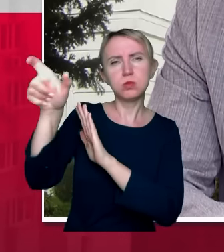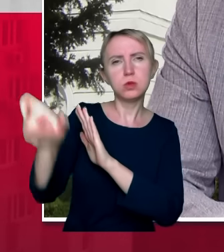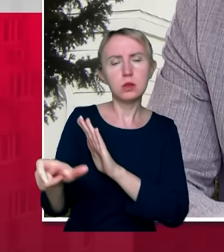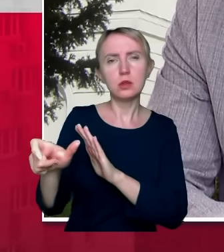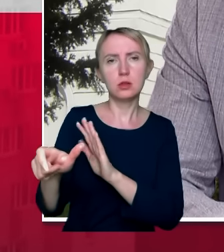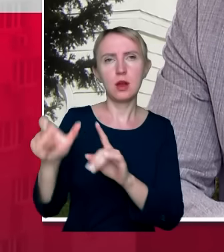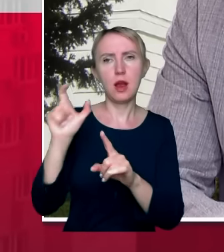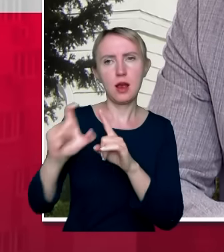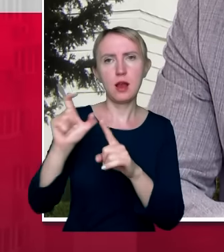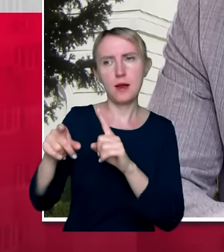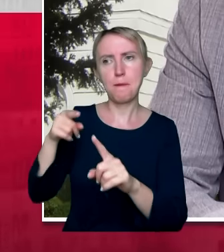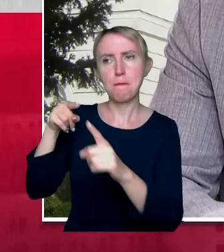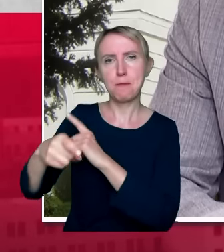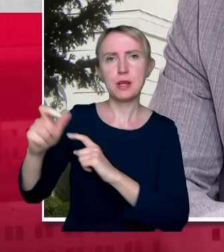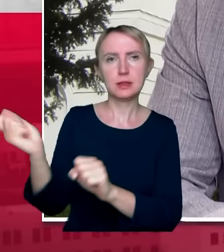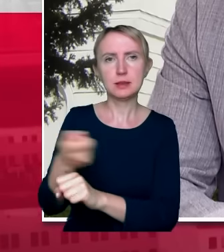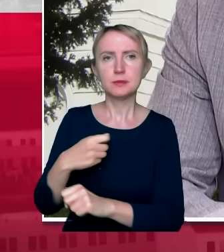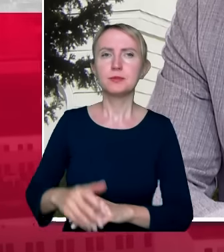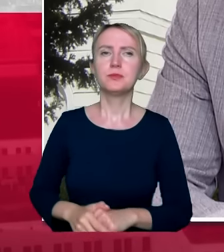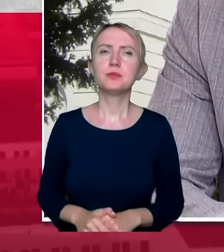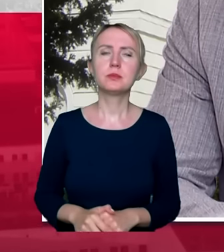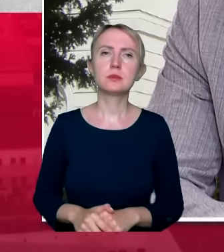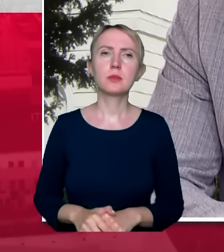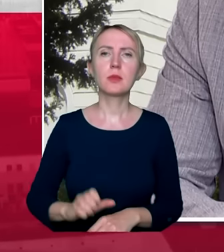amunicją penetrującą. Tak? Ta pała